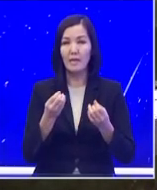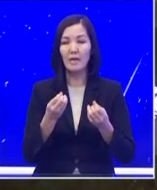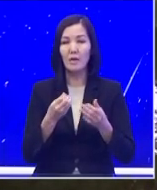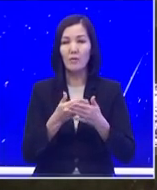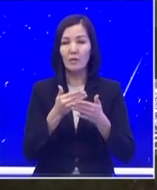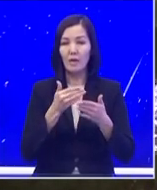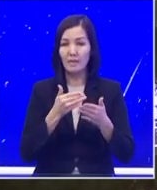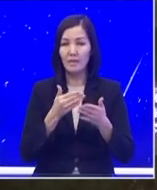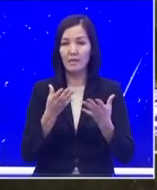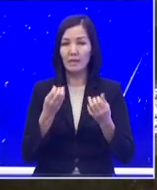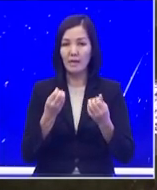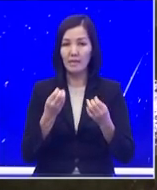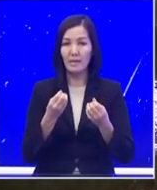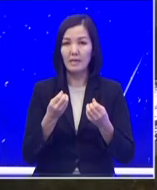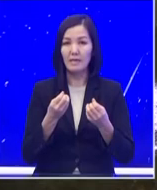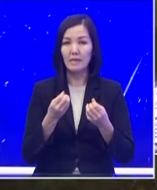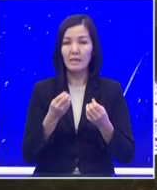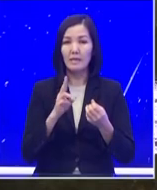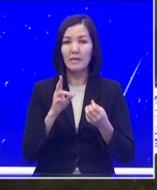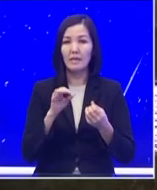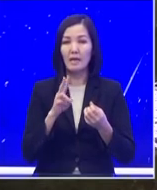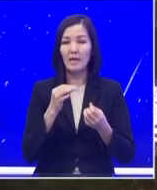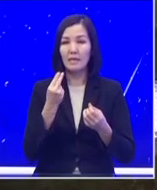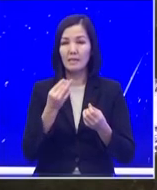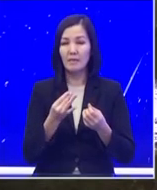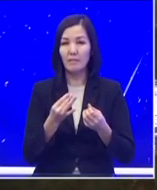алдында гипохлорид кальциймен